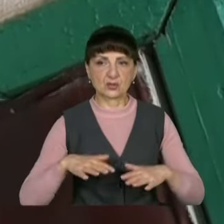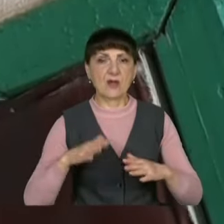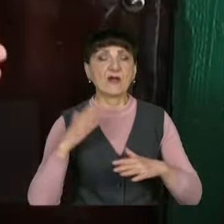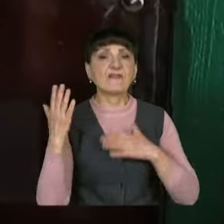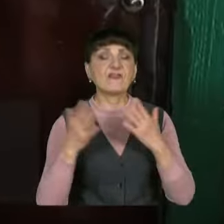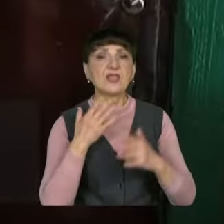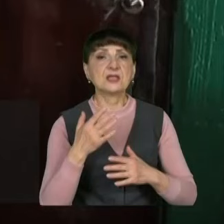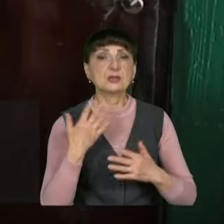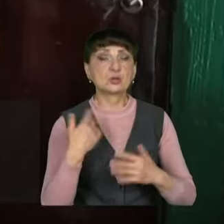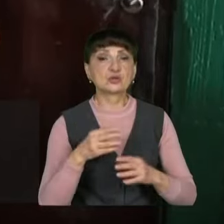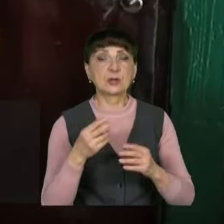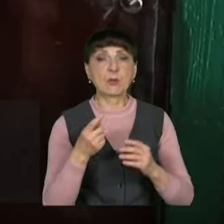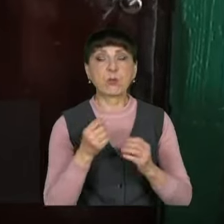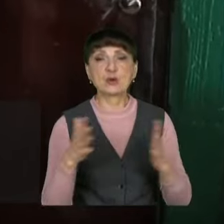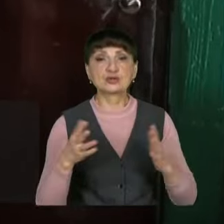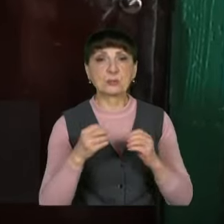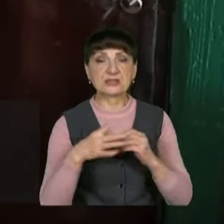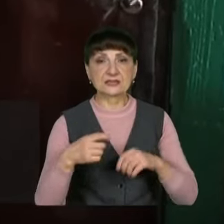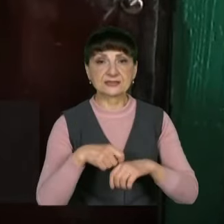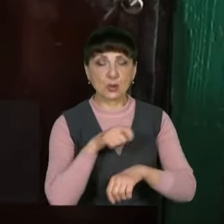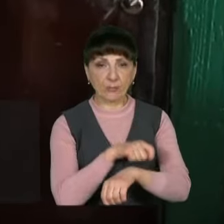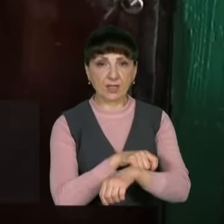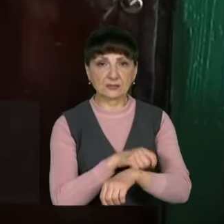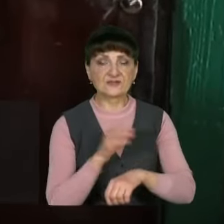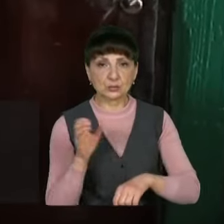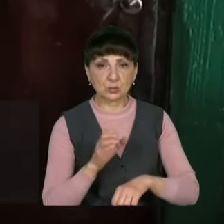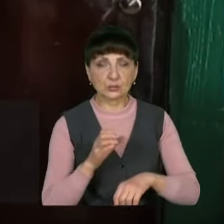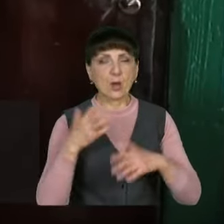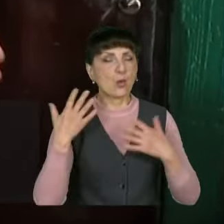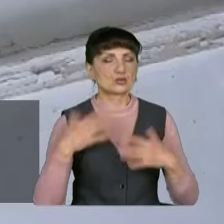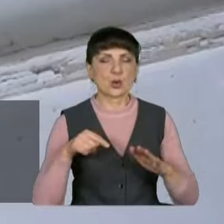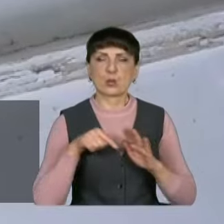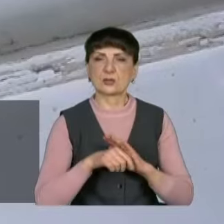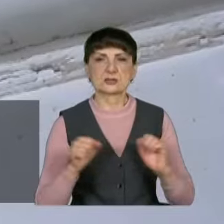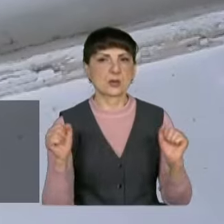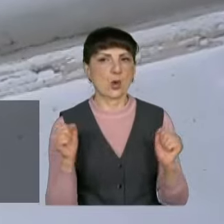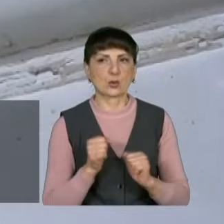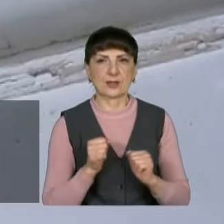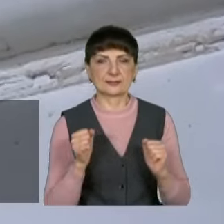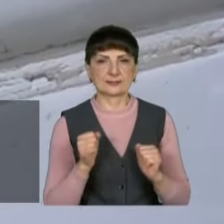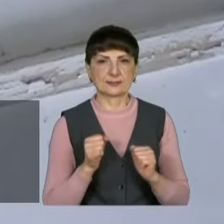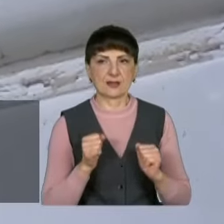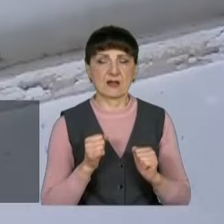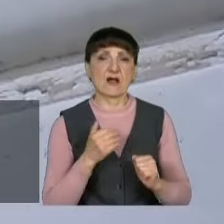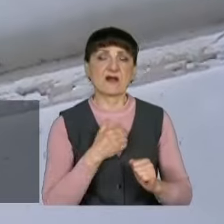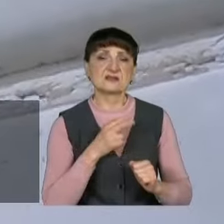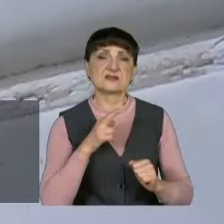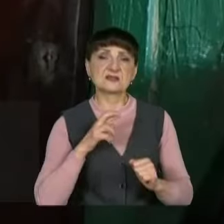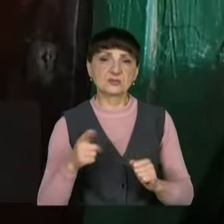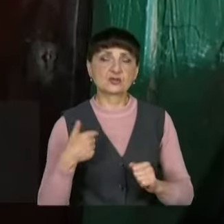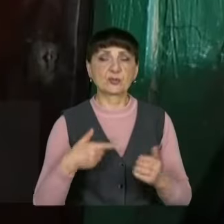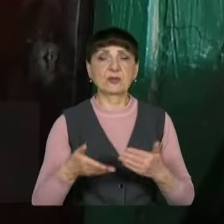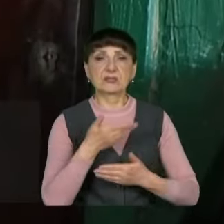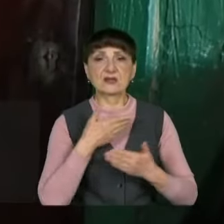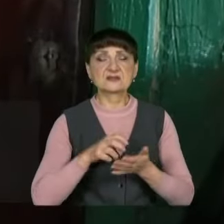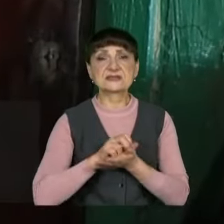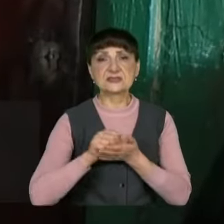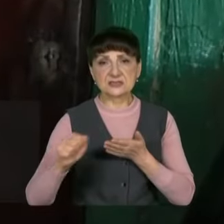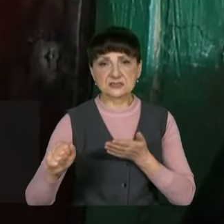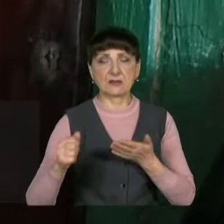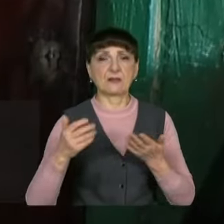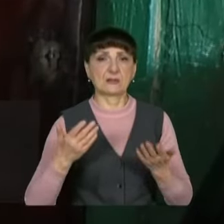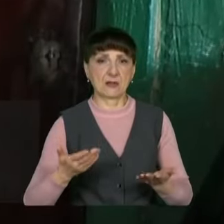чуть 15 метров в секунду. Все у нас холодина. Хотелось бы, чтобы нас снесли,